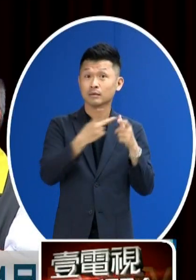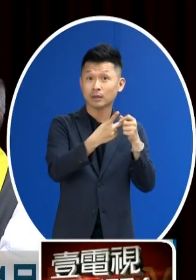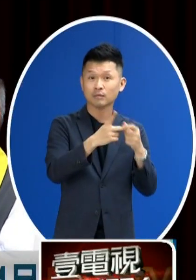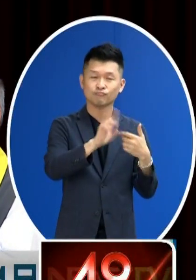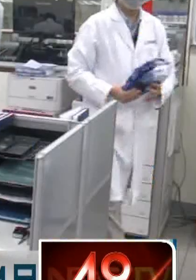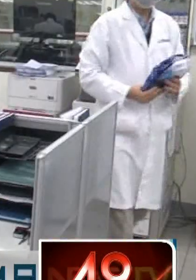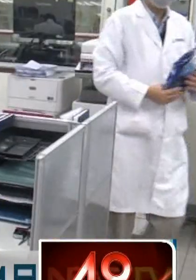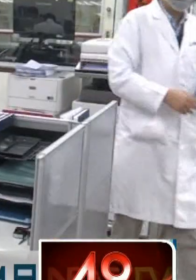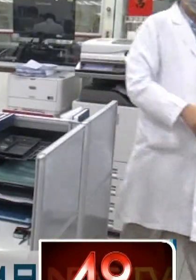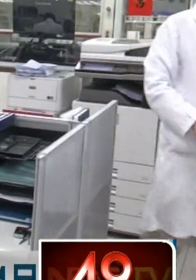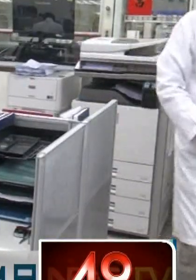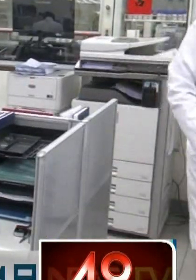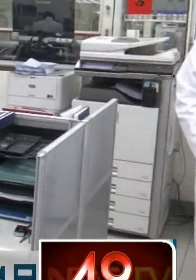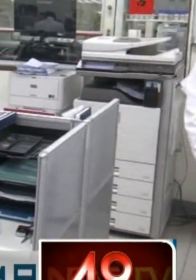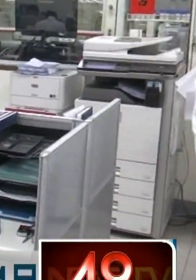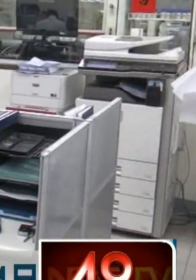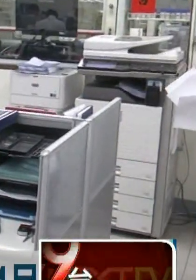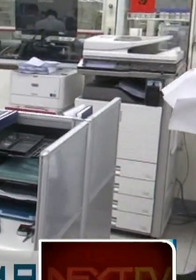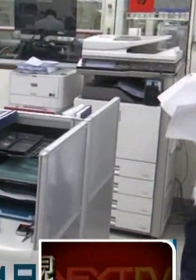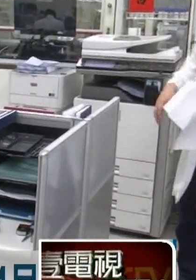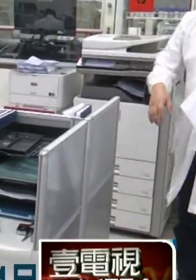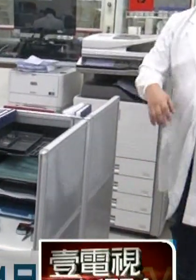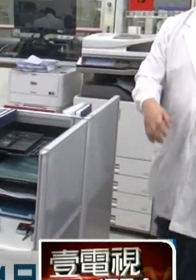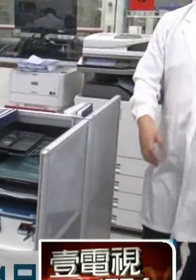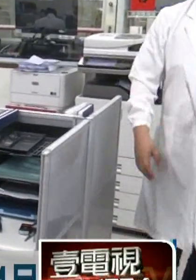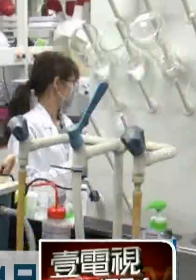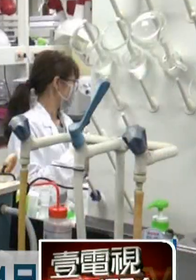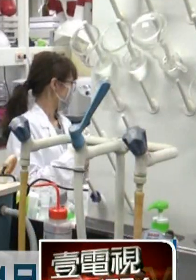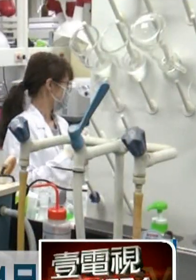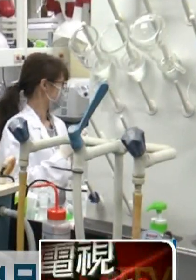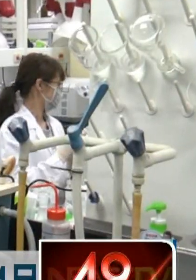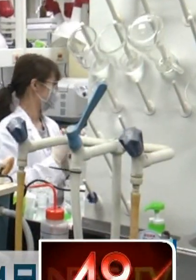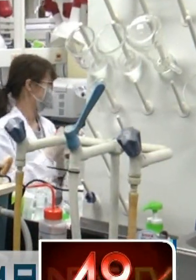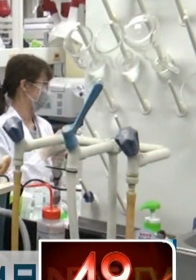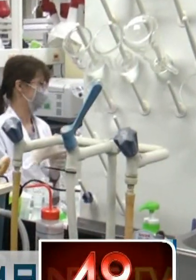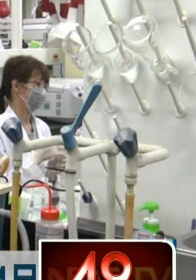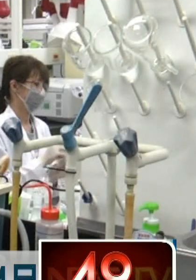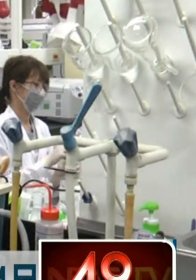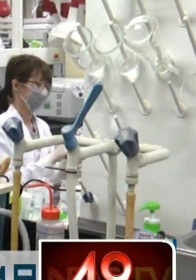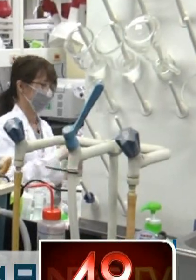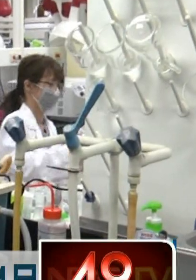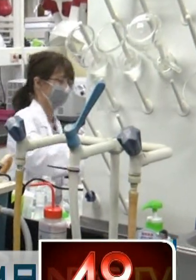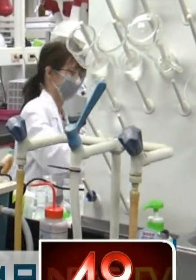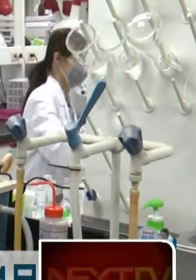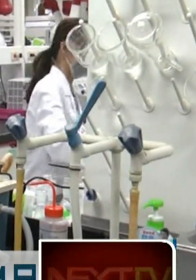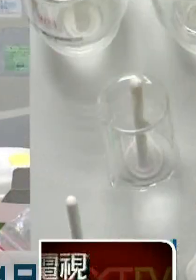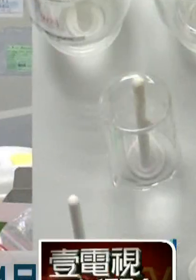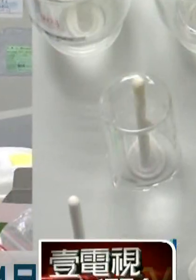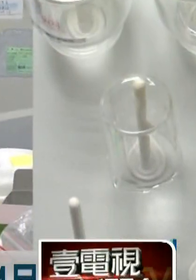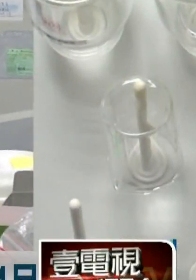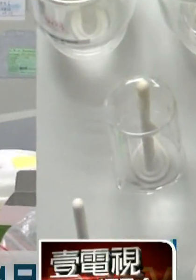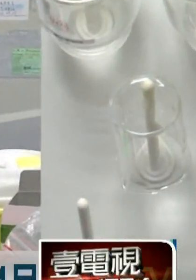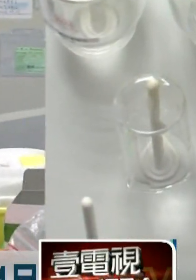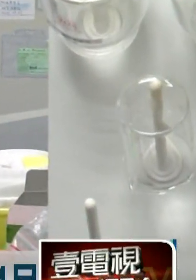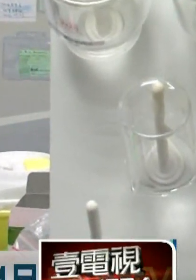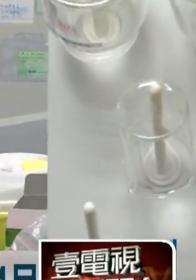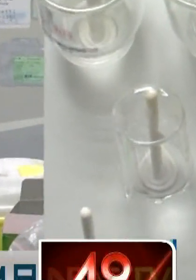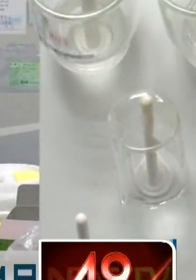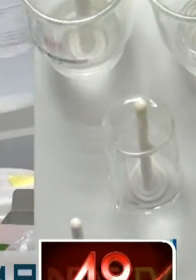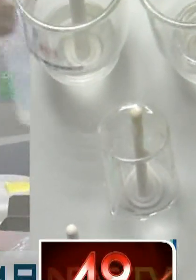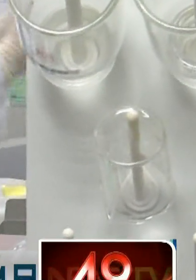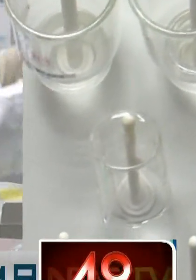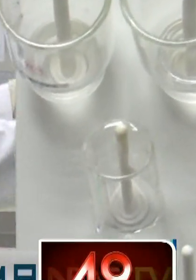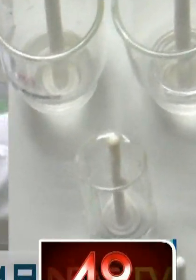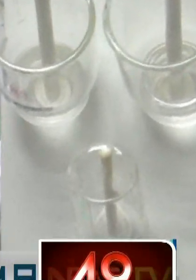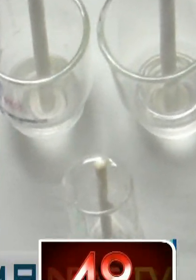前看起来主要就是 国卫院、中研院还有3家生技业者，全台5单位共同并进疫苗研发，有望在年底前进入人体试验，希